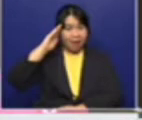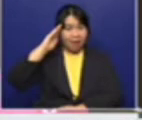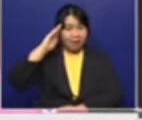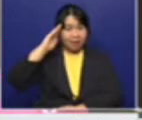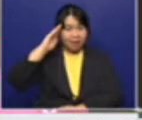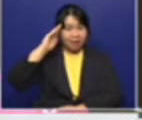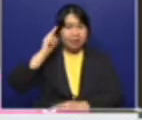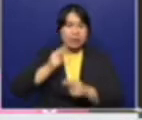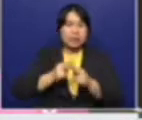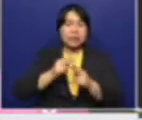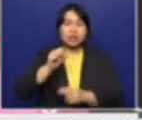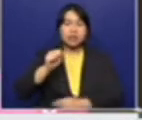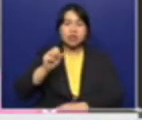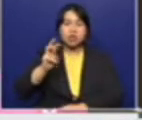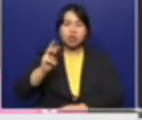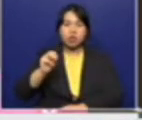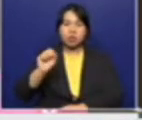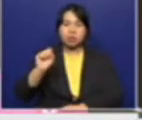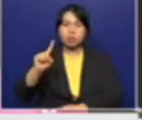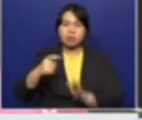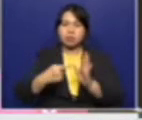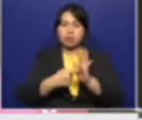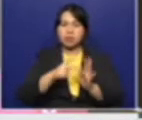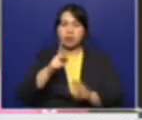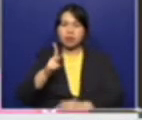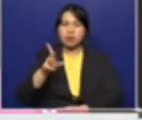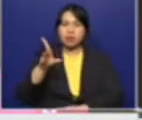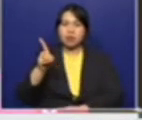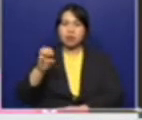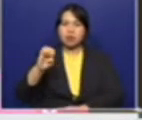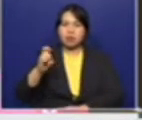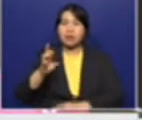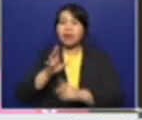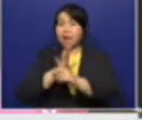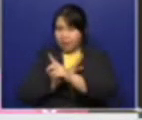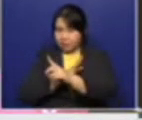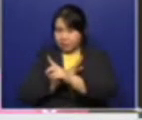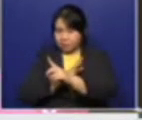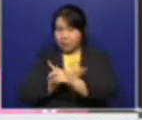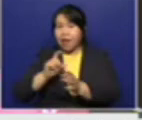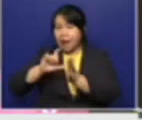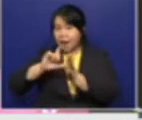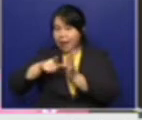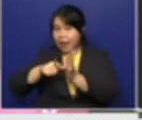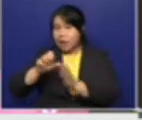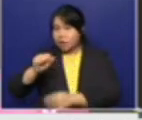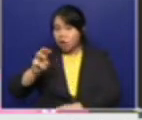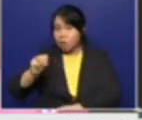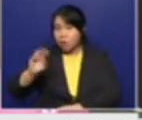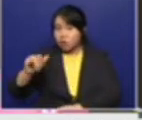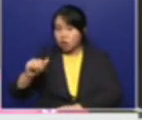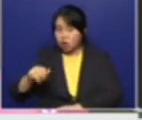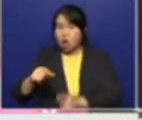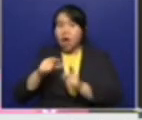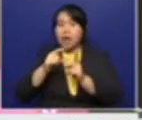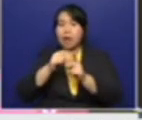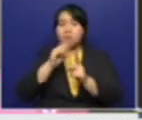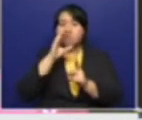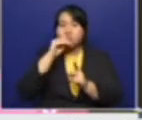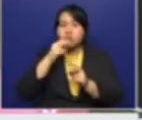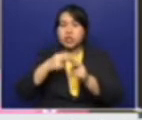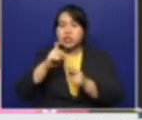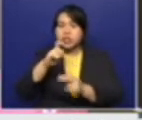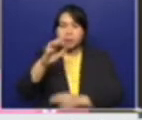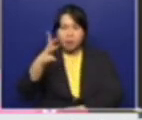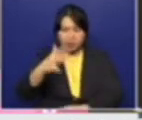ลุงสิตาเลขาธิการสภาความมั่นคงแห่งชาติหรือสมช.อันนี้เอ่ยชื่อได้ครับผมไม่ได้พูดให้เสียหายท่